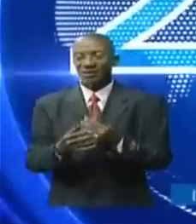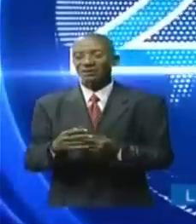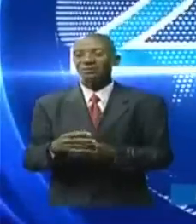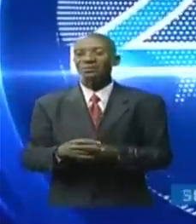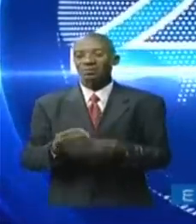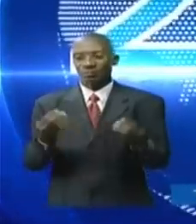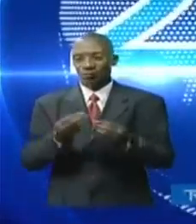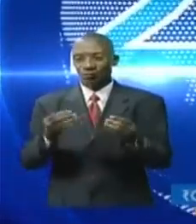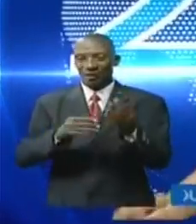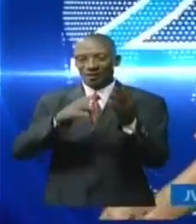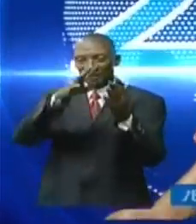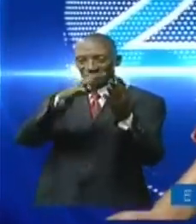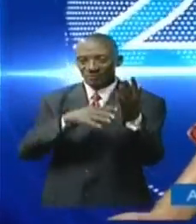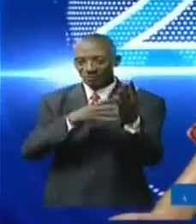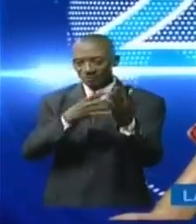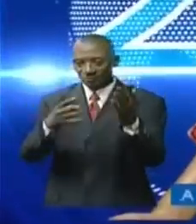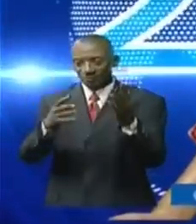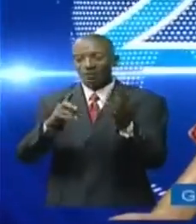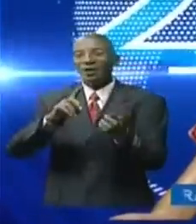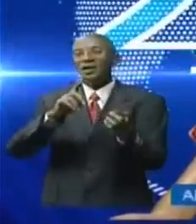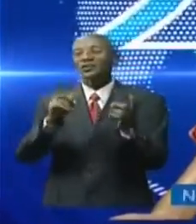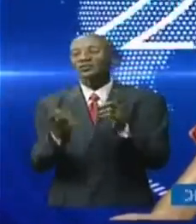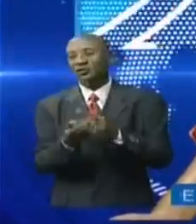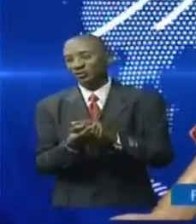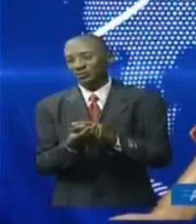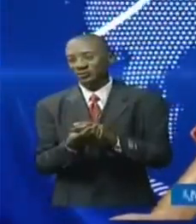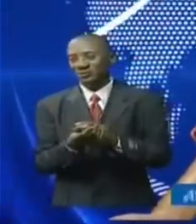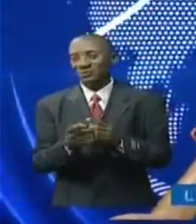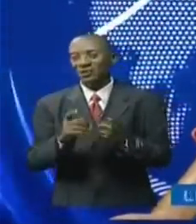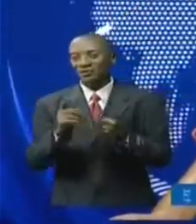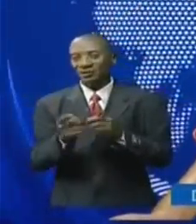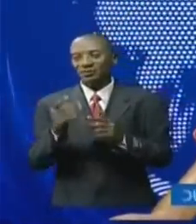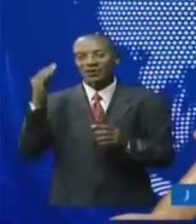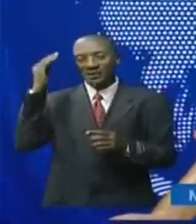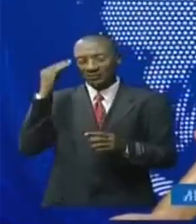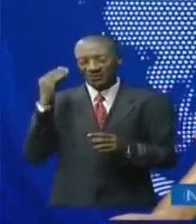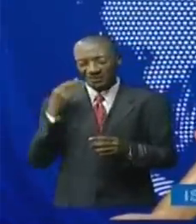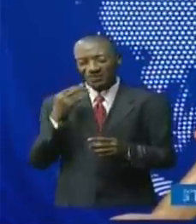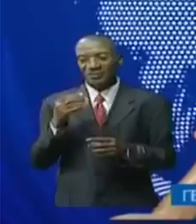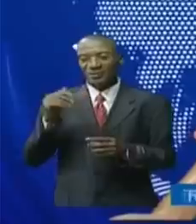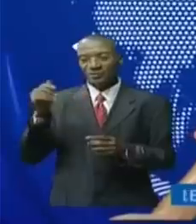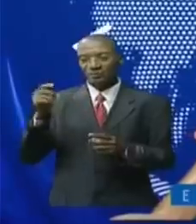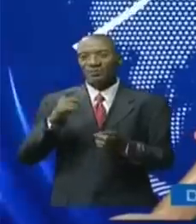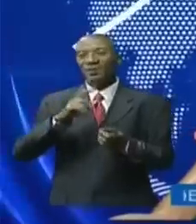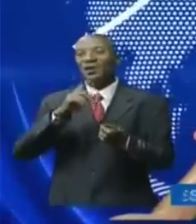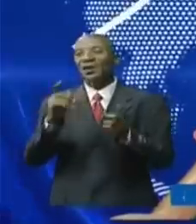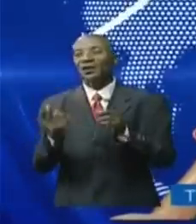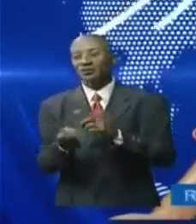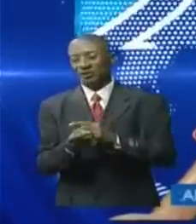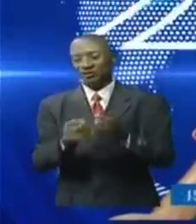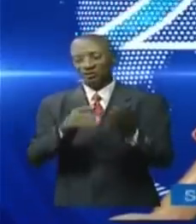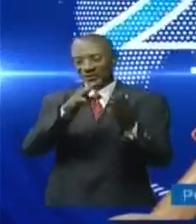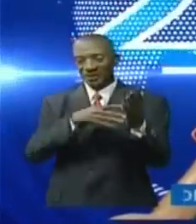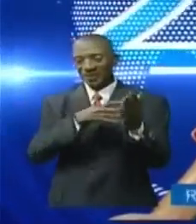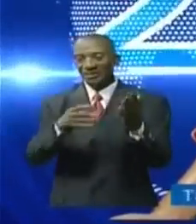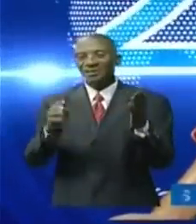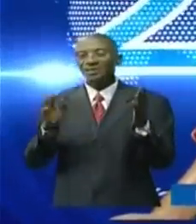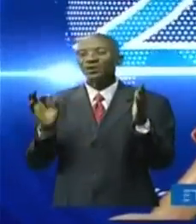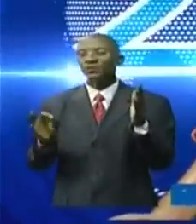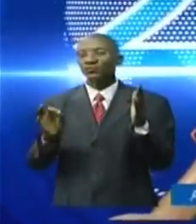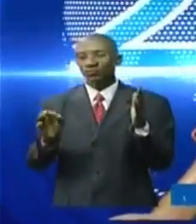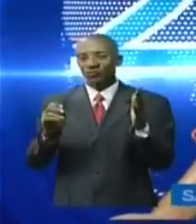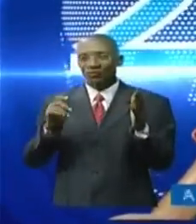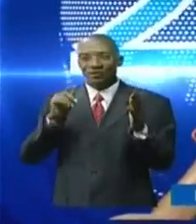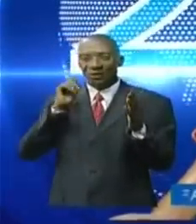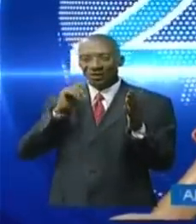calendrier des évaluations certificatives n'affecte en rien le calendrier scolaire pour les classes montantes